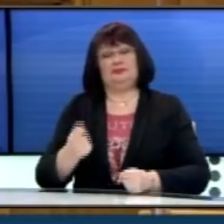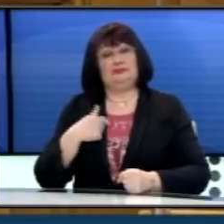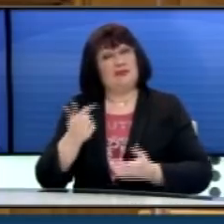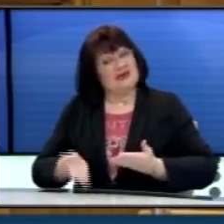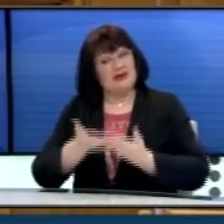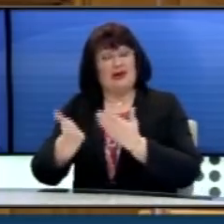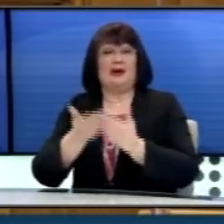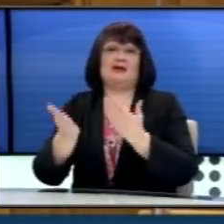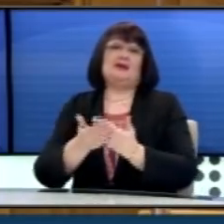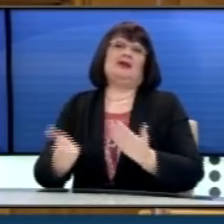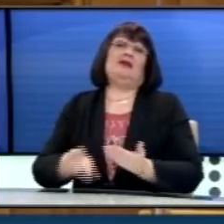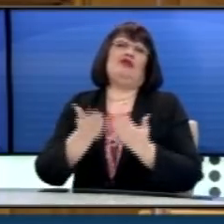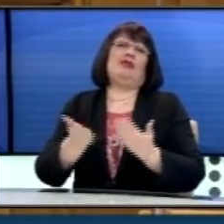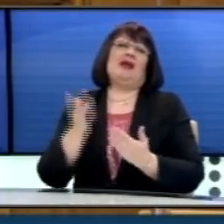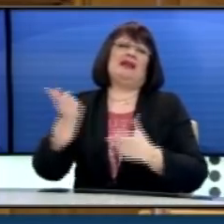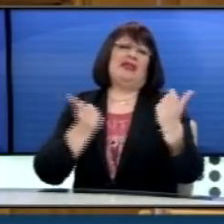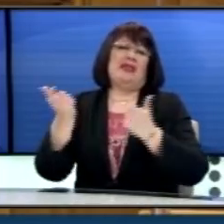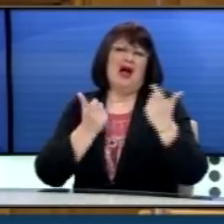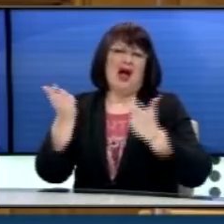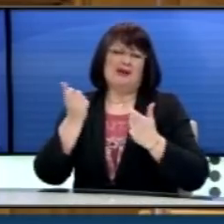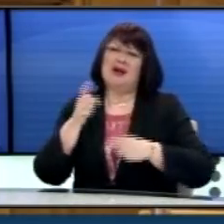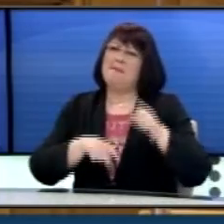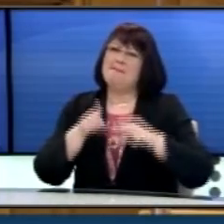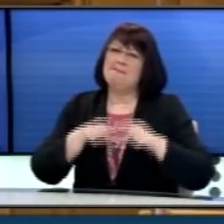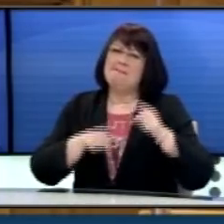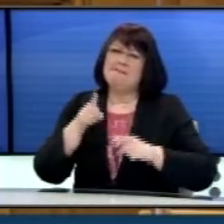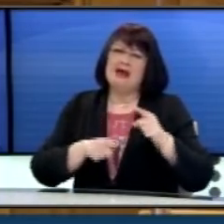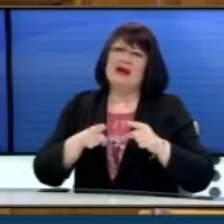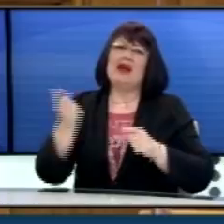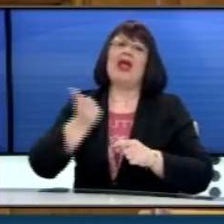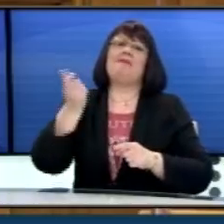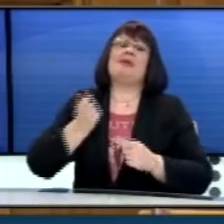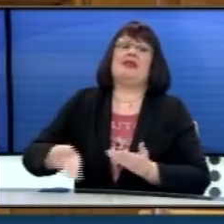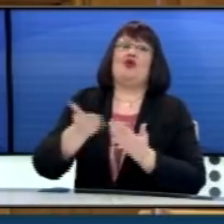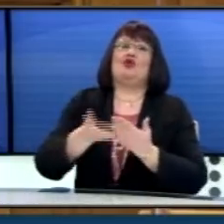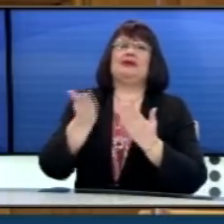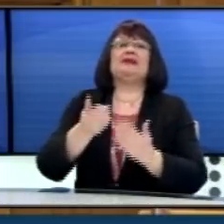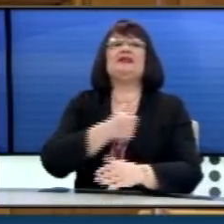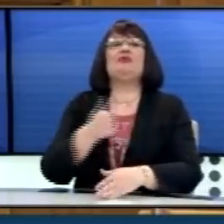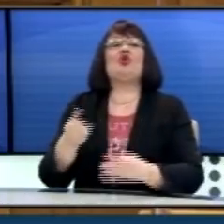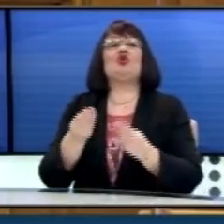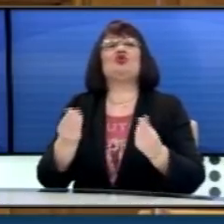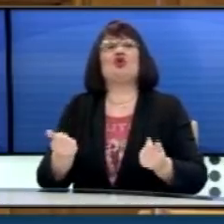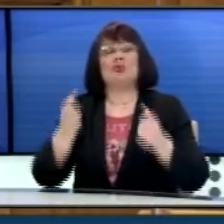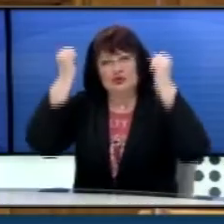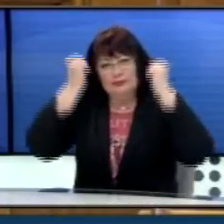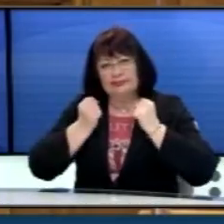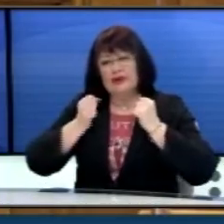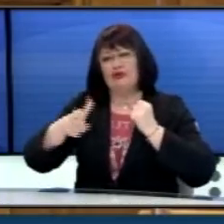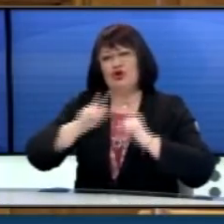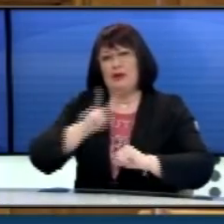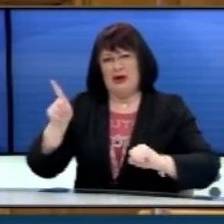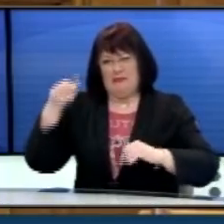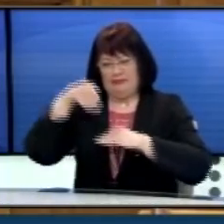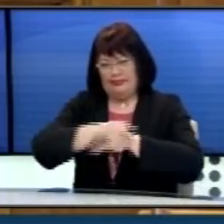τους στηρίζουν, με κάποια δάνεια και ορισμένες επιδοτήσεις, μόνο και μόνο για να μην χρεοκοπήσουν.